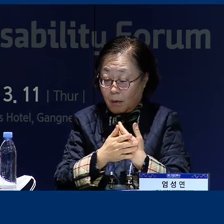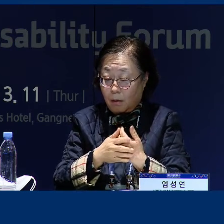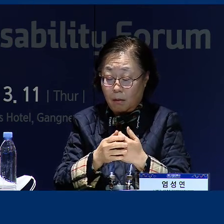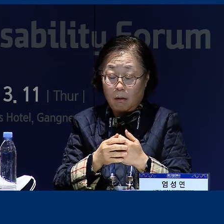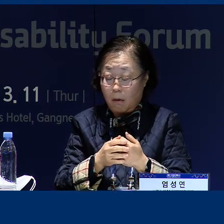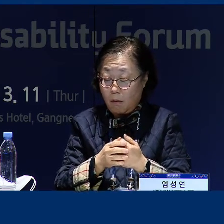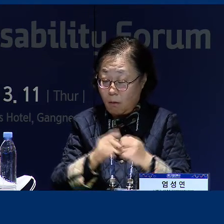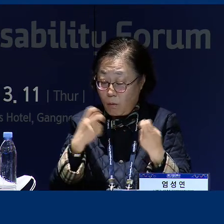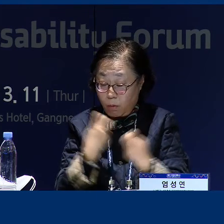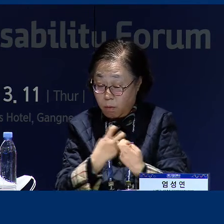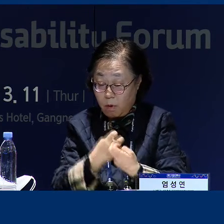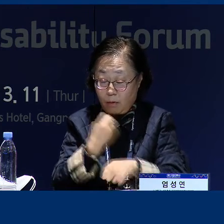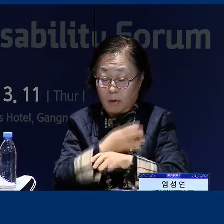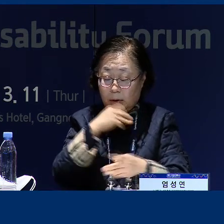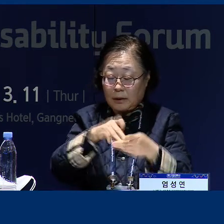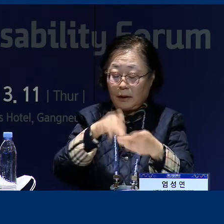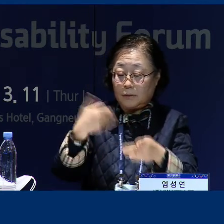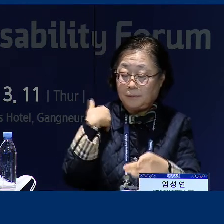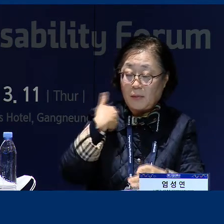없는 농인이었습니다.